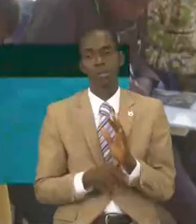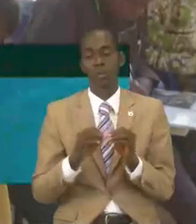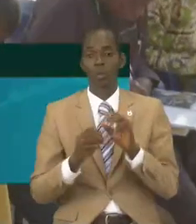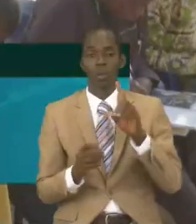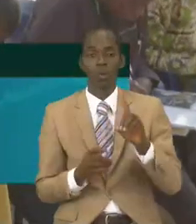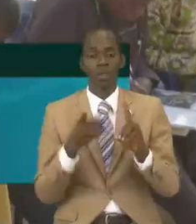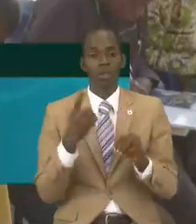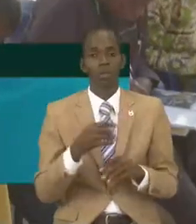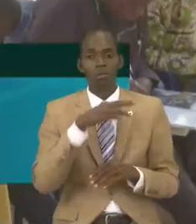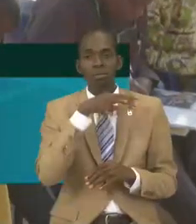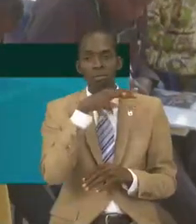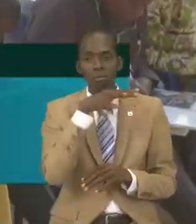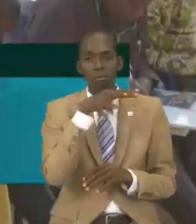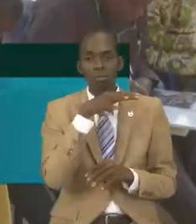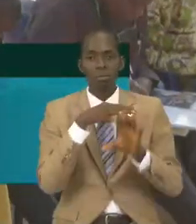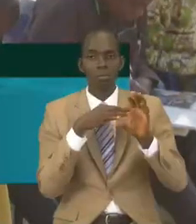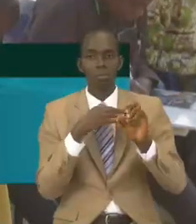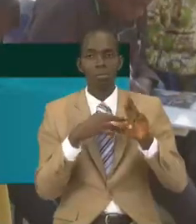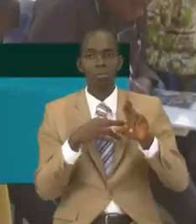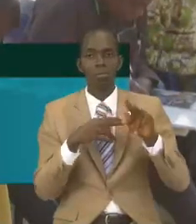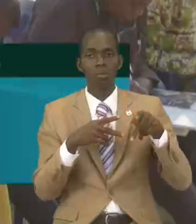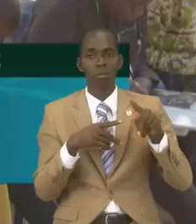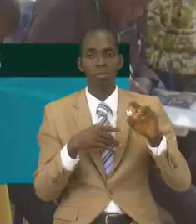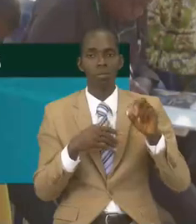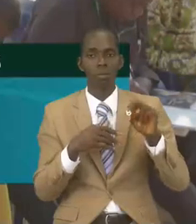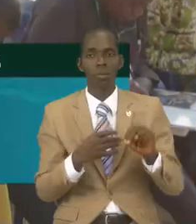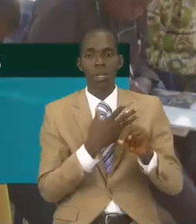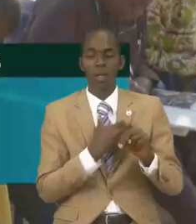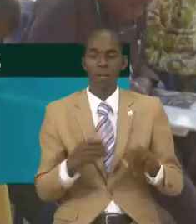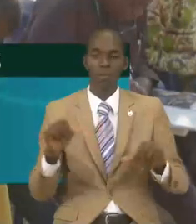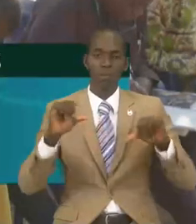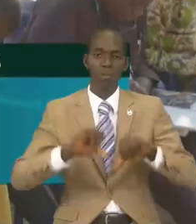corruption et la condamnation du monde.